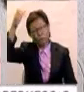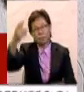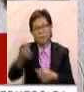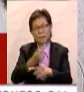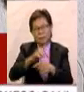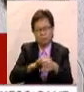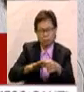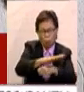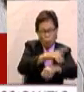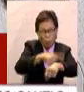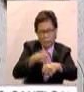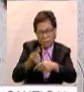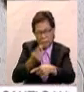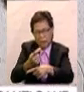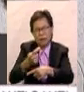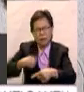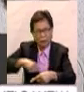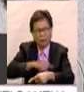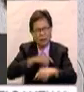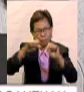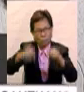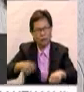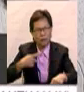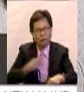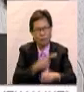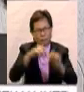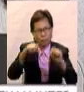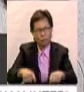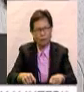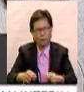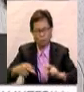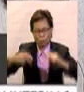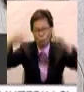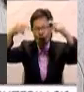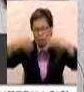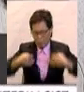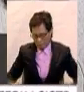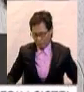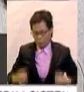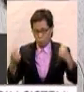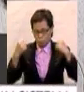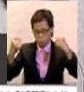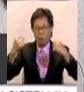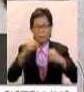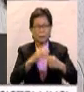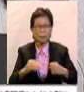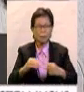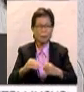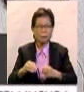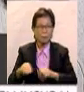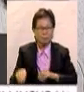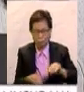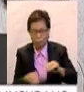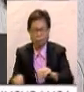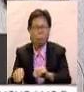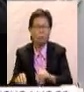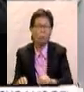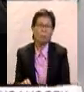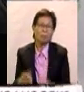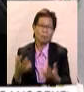masa yang dia ada, so kami boleh meningkatkan lagi fitness kami, strategi kami dan keakraban di antara